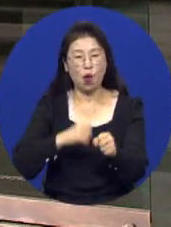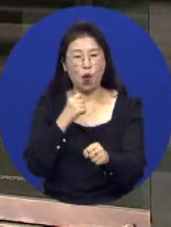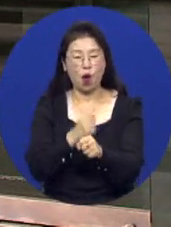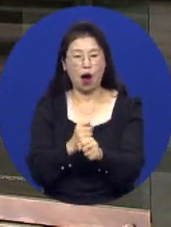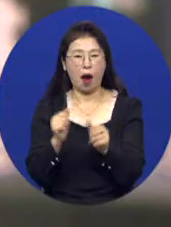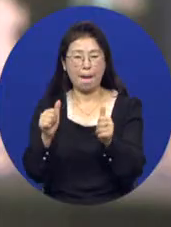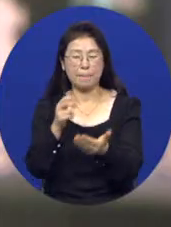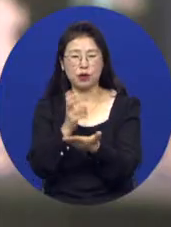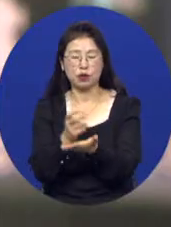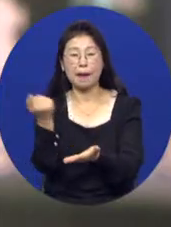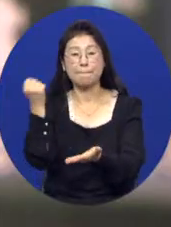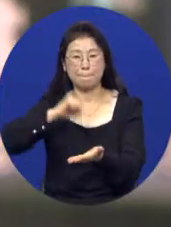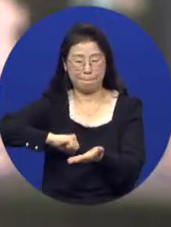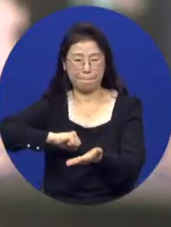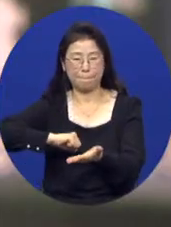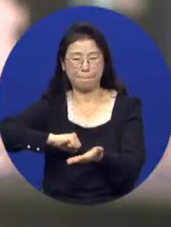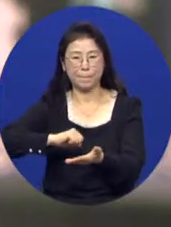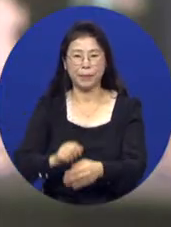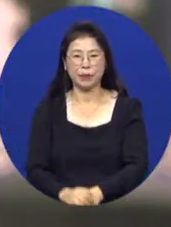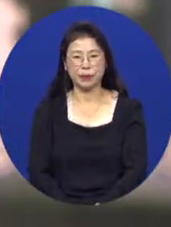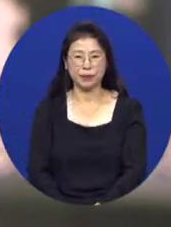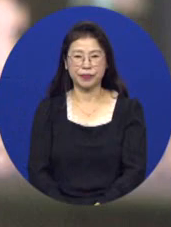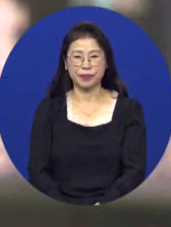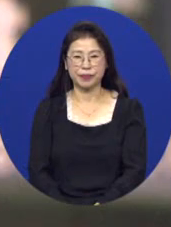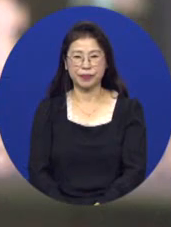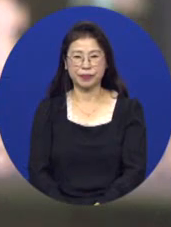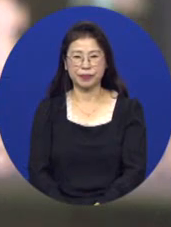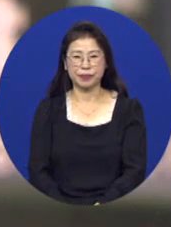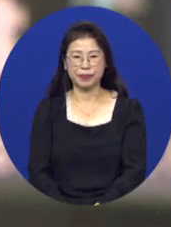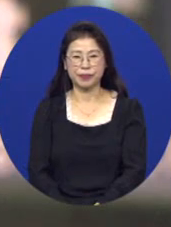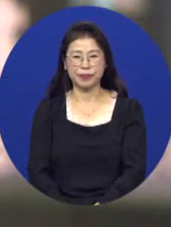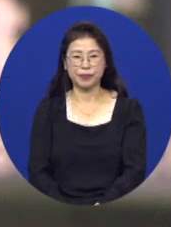등 변호사법을 위반한 혐의를 받고 있습니다